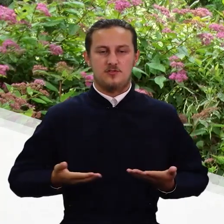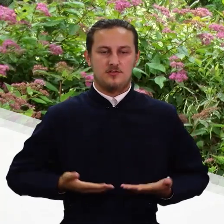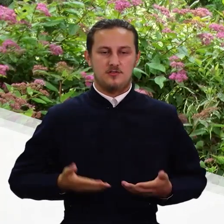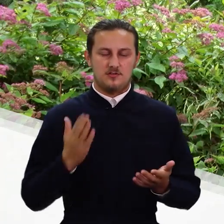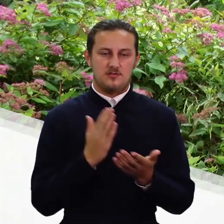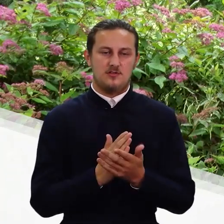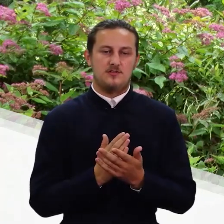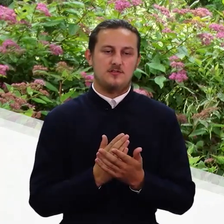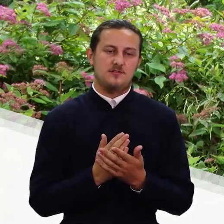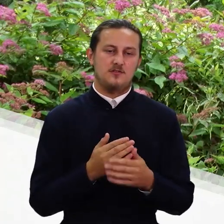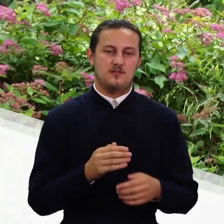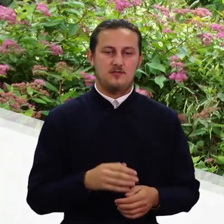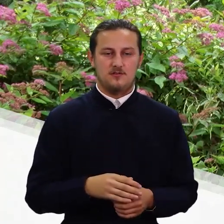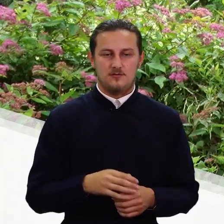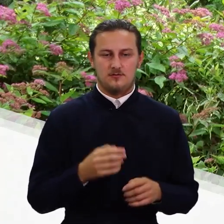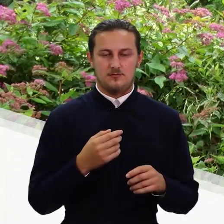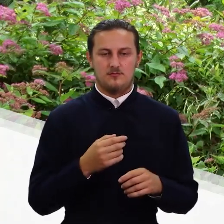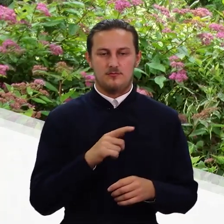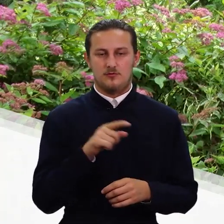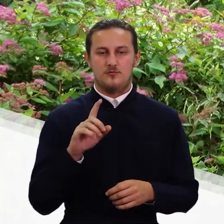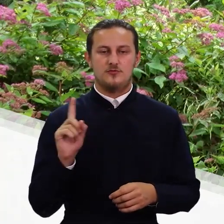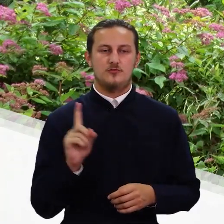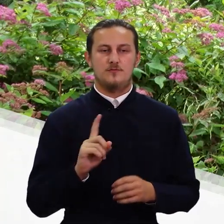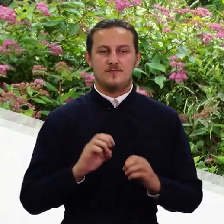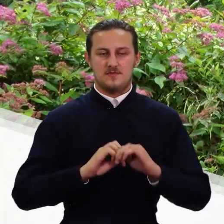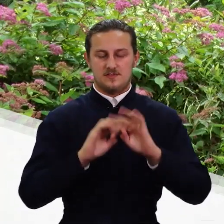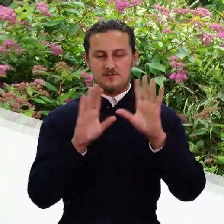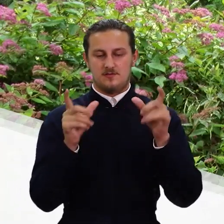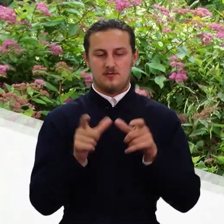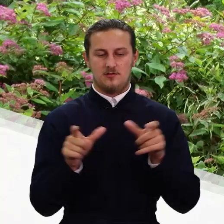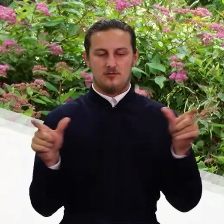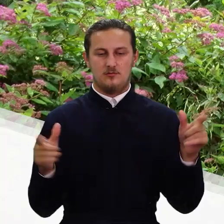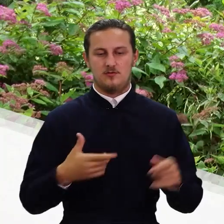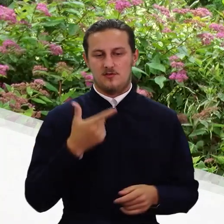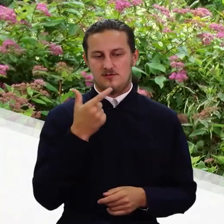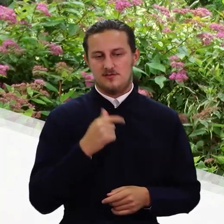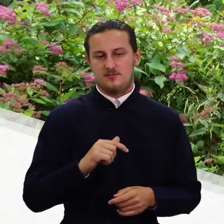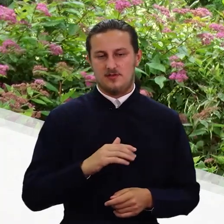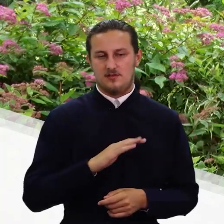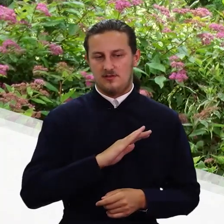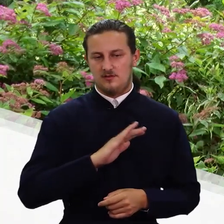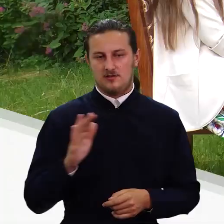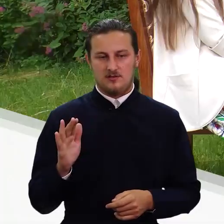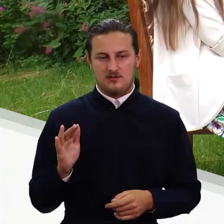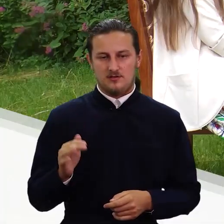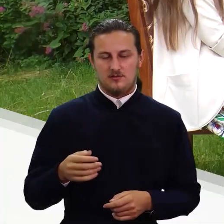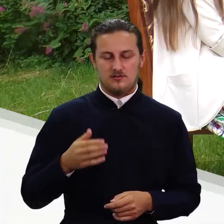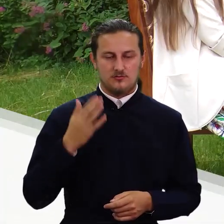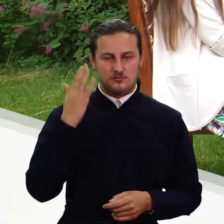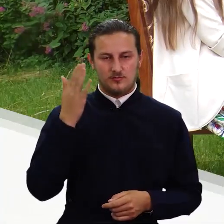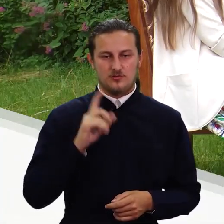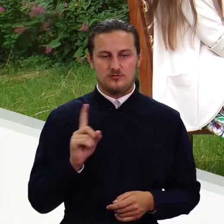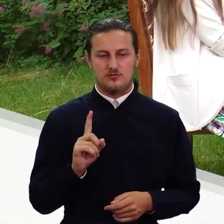є в тому, що святі себе не вважають святими. І вони ніколи в житті нікому не скажуть: «Я святий». І ті люди,